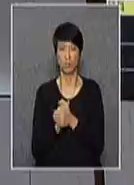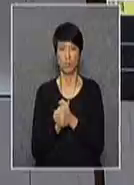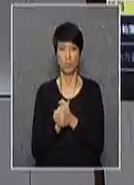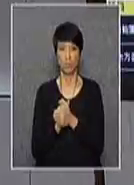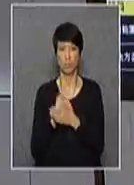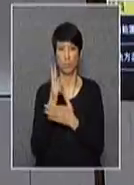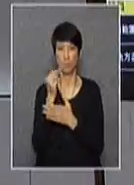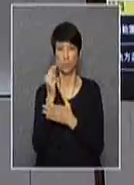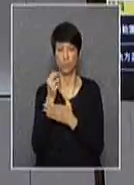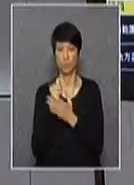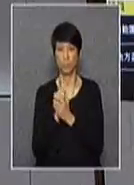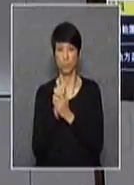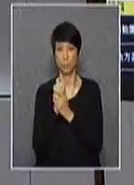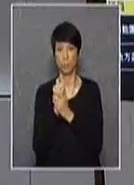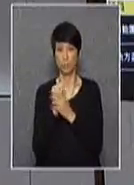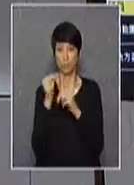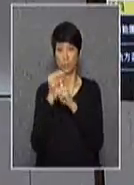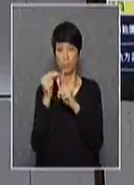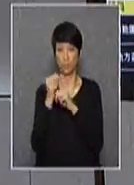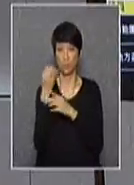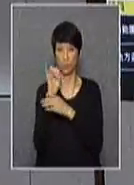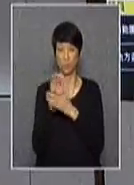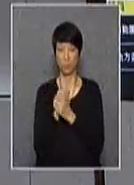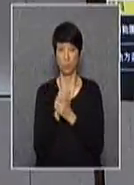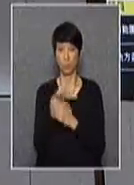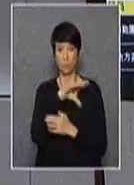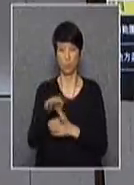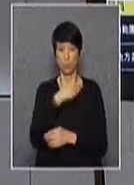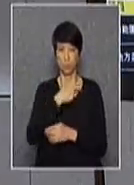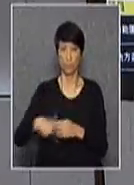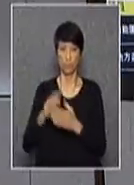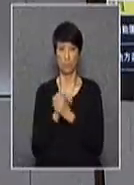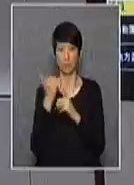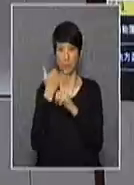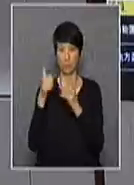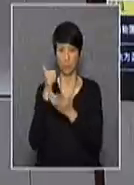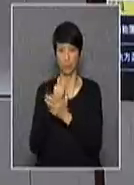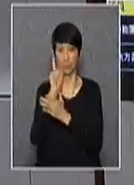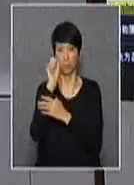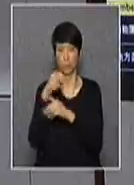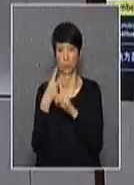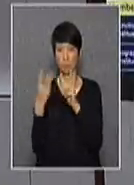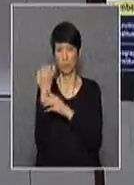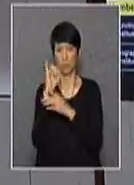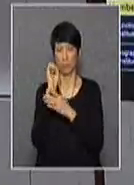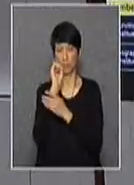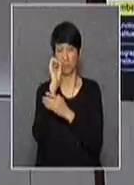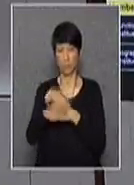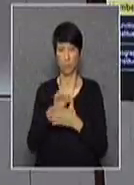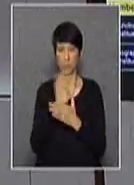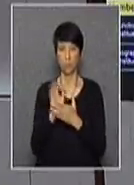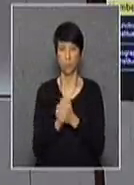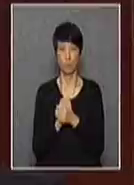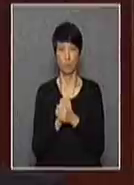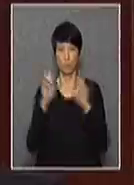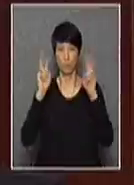20位出席，沒人贊成，17位反對，沒人棄權。分區直接選舉產生的議員16位出席，1位贊成，12位反對，沒人棄權。議題